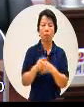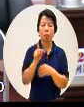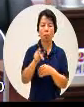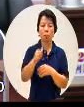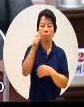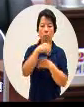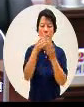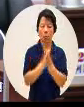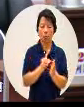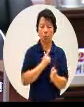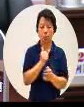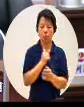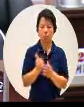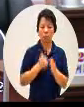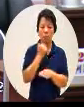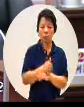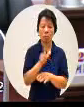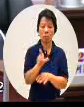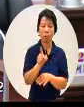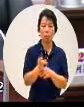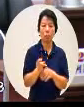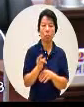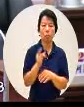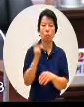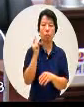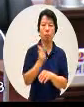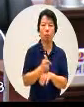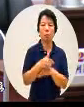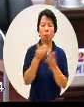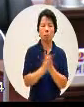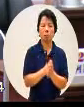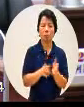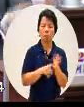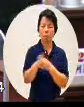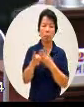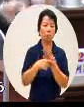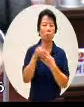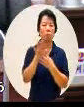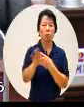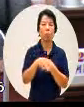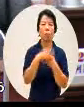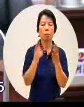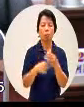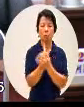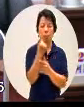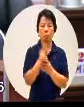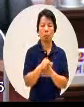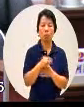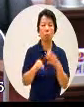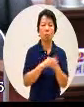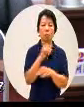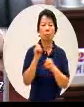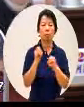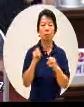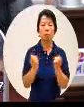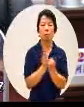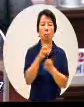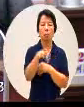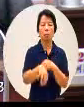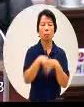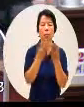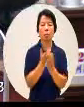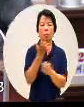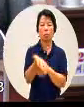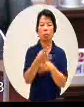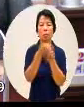其實能夠當到科長各個局處都是專業人士獨獨軍發局不是的原因就是你沒有